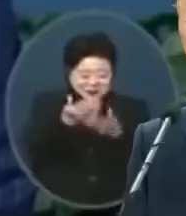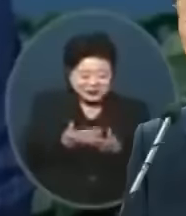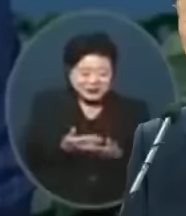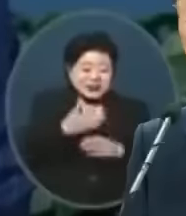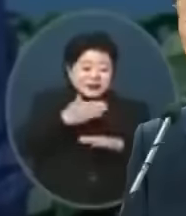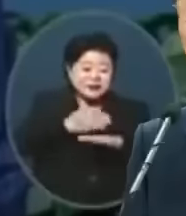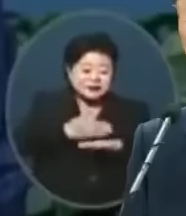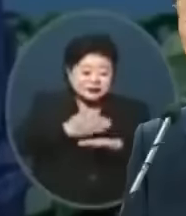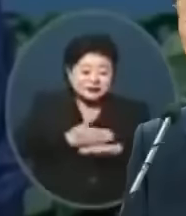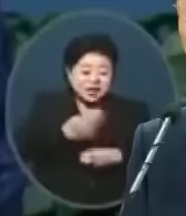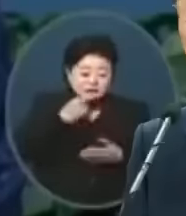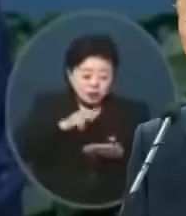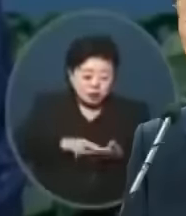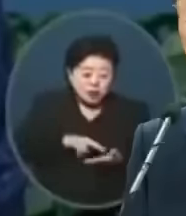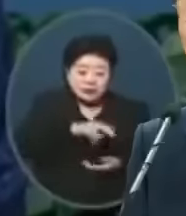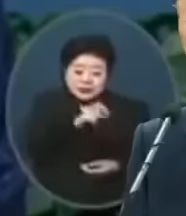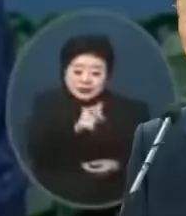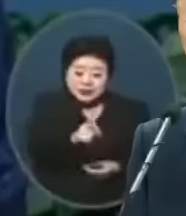고맙습니다. 편지를 써요.